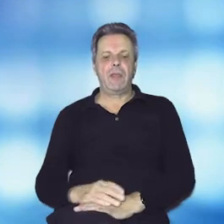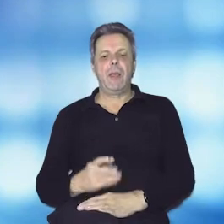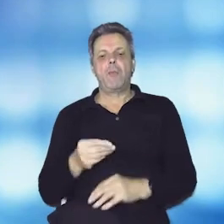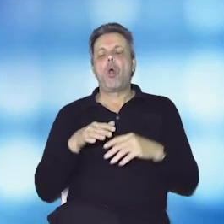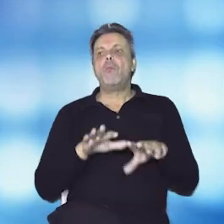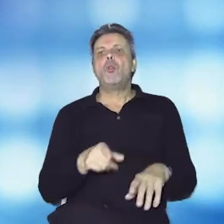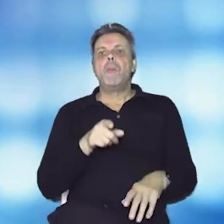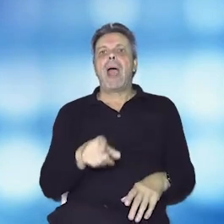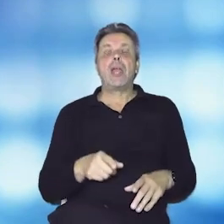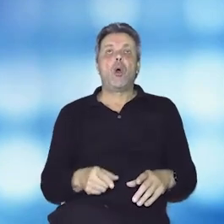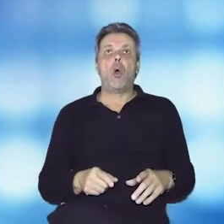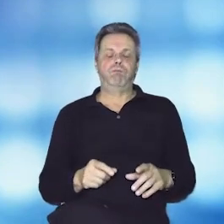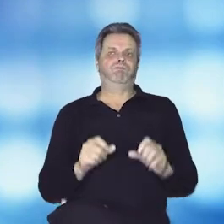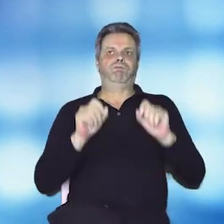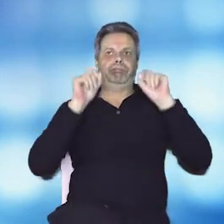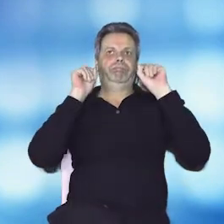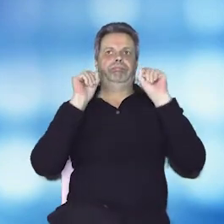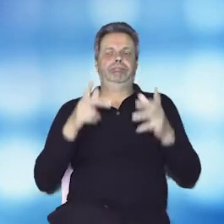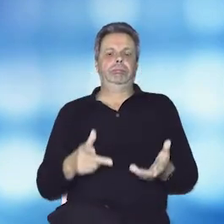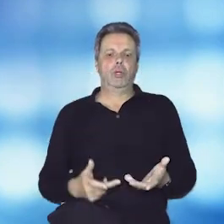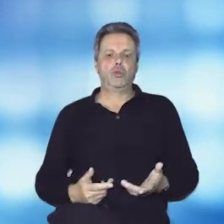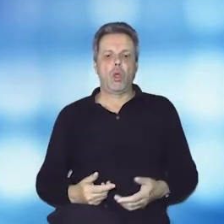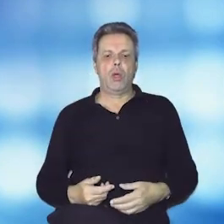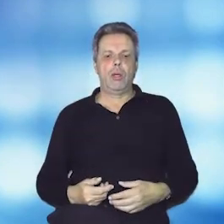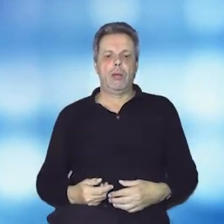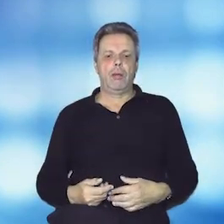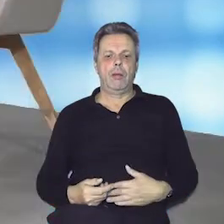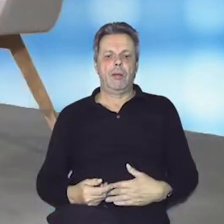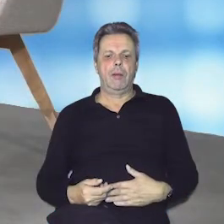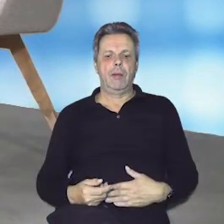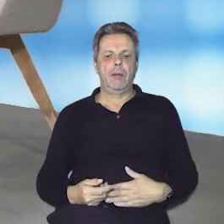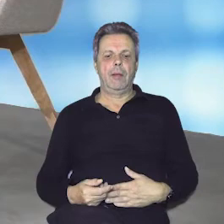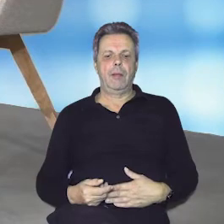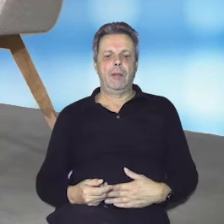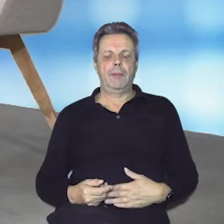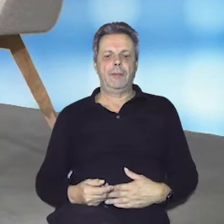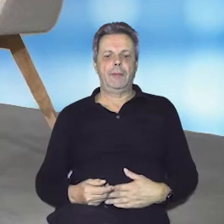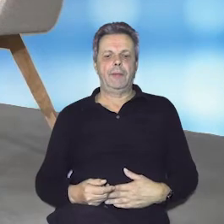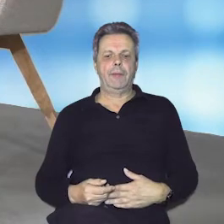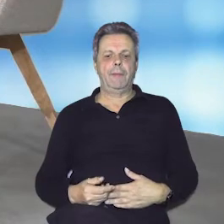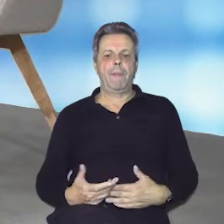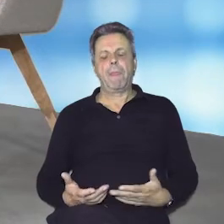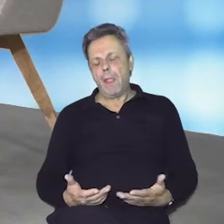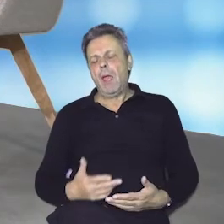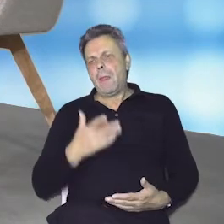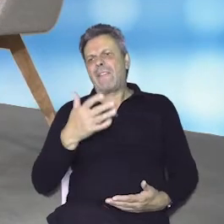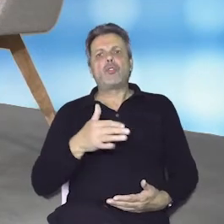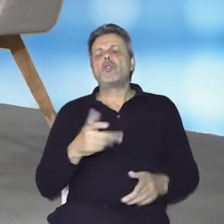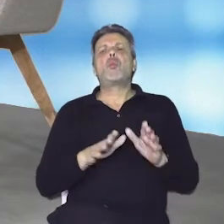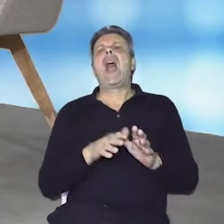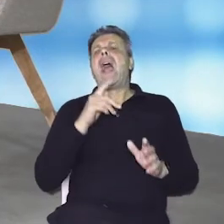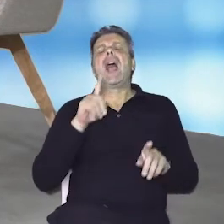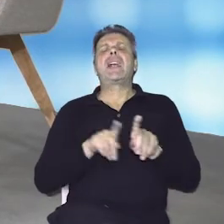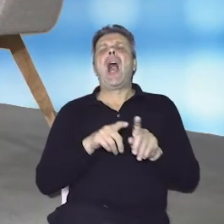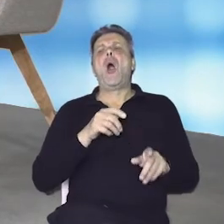Mnogim ljudima je to dosta neobično. Zaboravljaju crkvene poreze ili što država daje neopisive